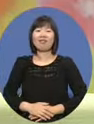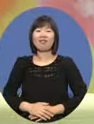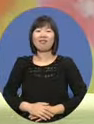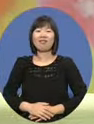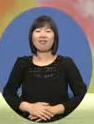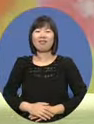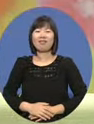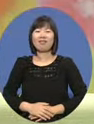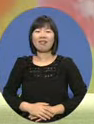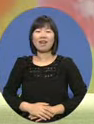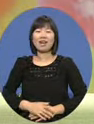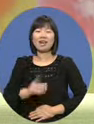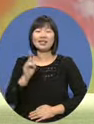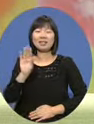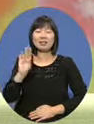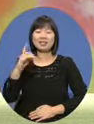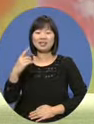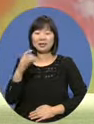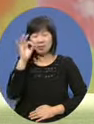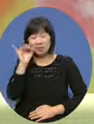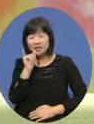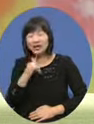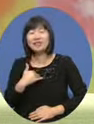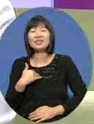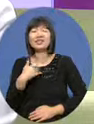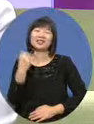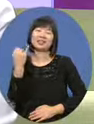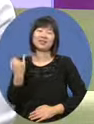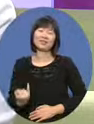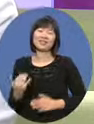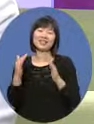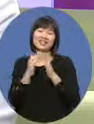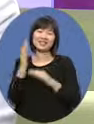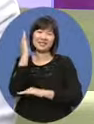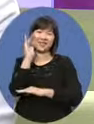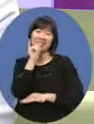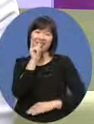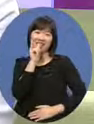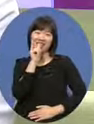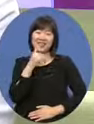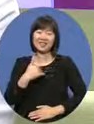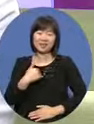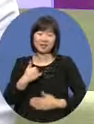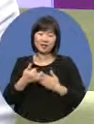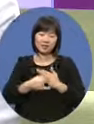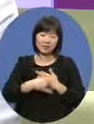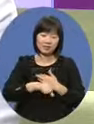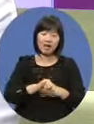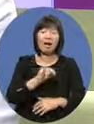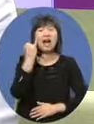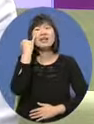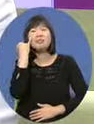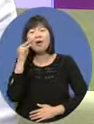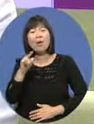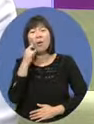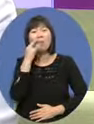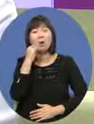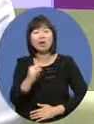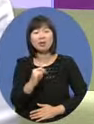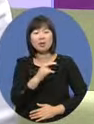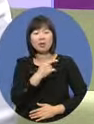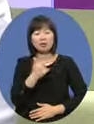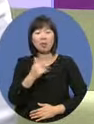예. 그러니까, 예. 저희 동생 집 이야기입니다. 그러니까 저희 조카들이 저한테 이모, 도대체 엄마는